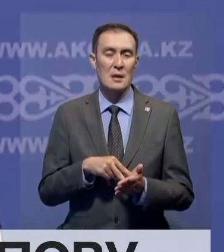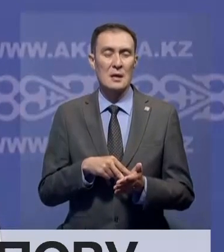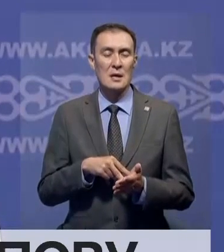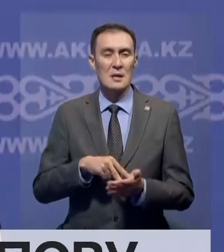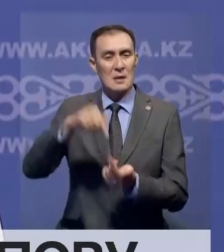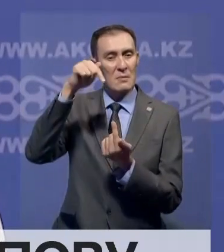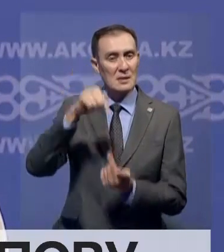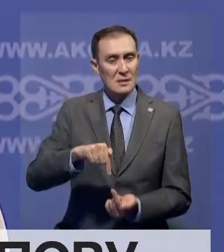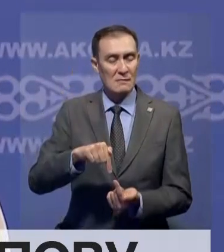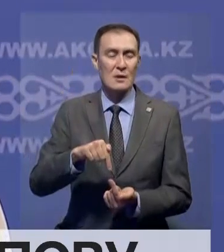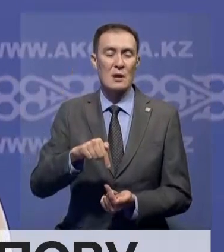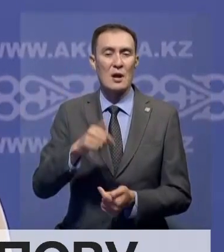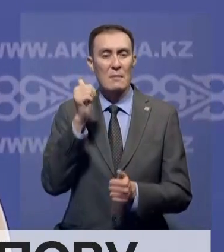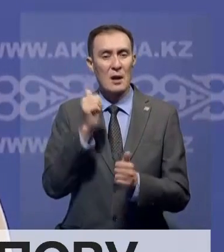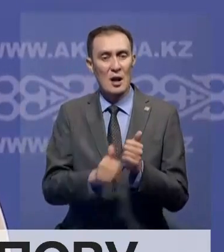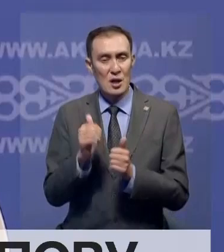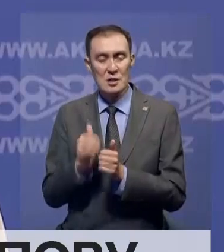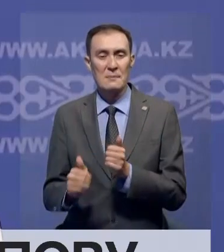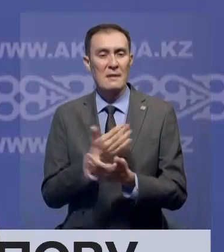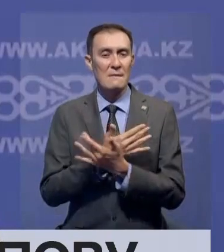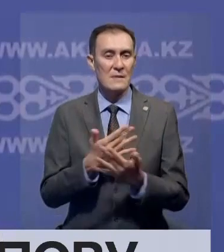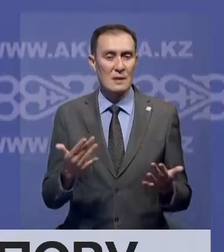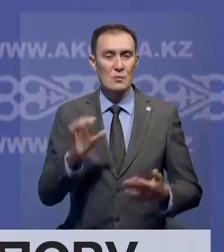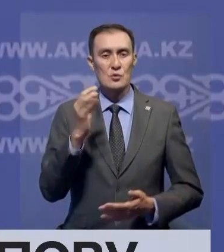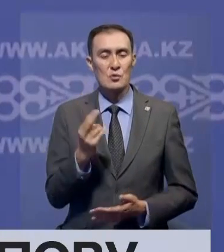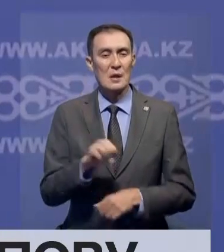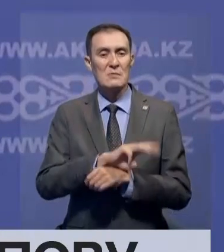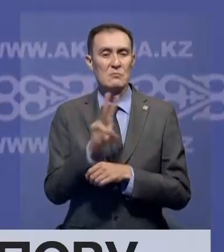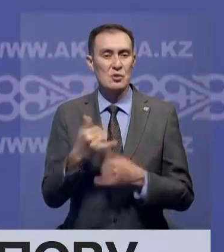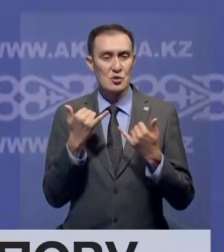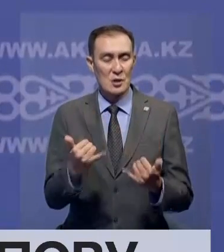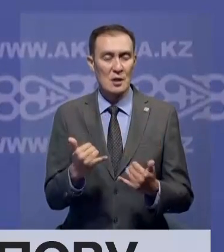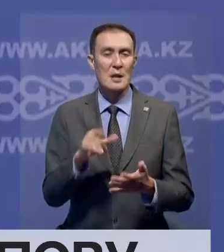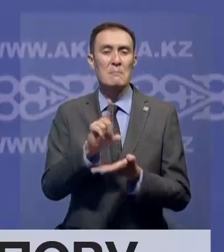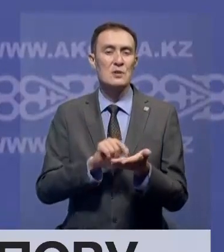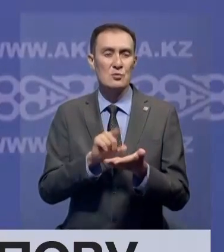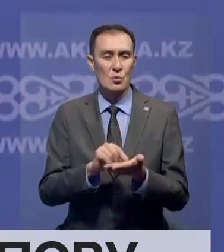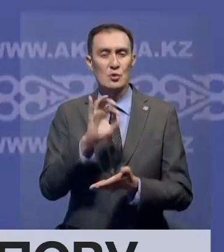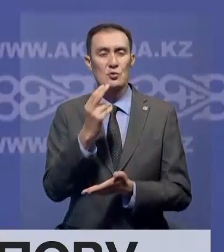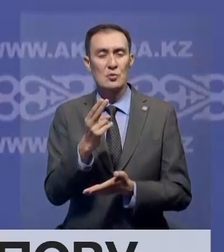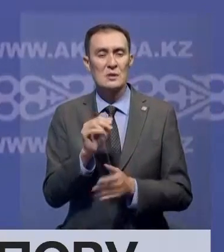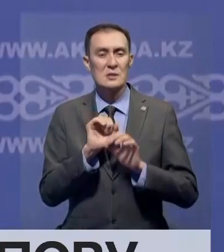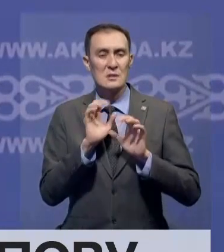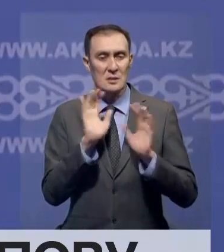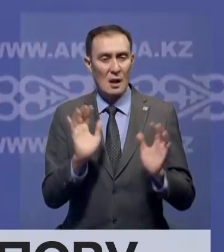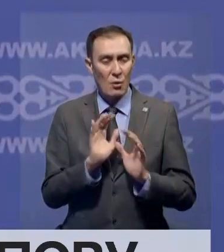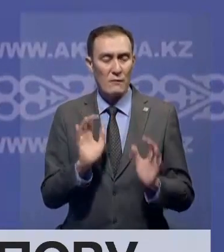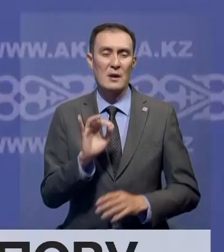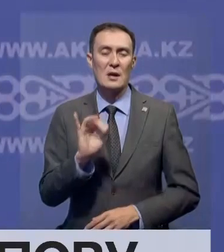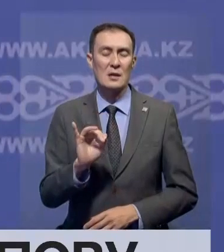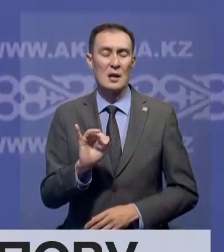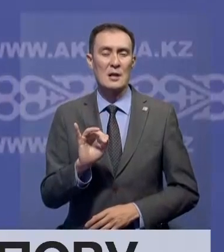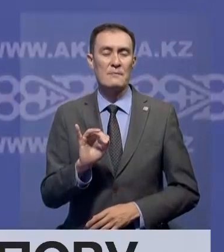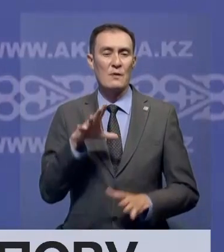непосредственно по всем видам социального обеспечения. Это и пенсионное, и социальное страхование, это